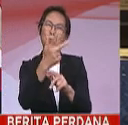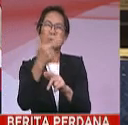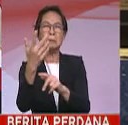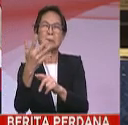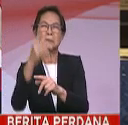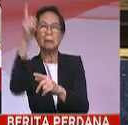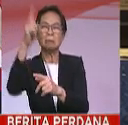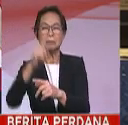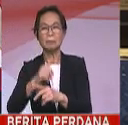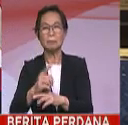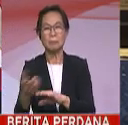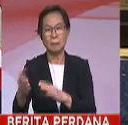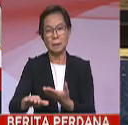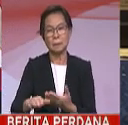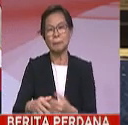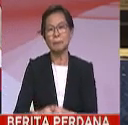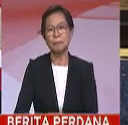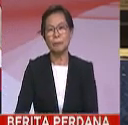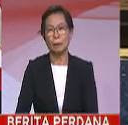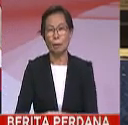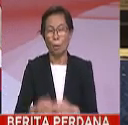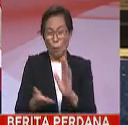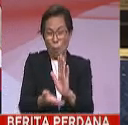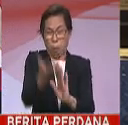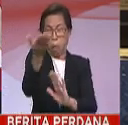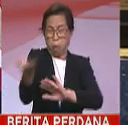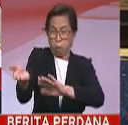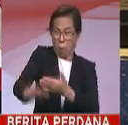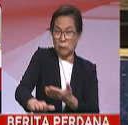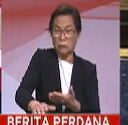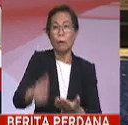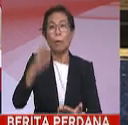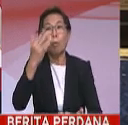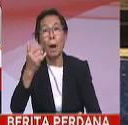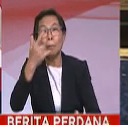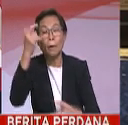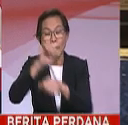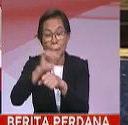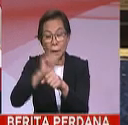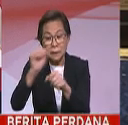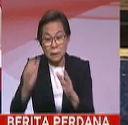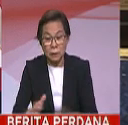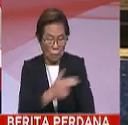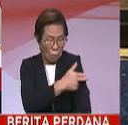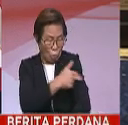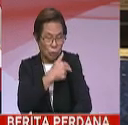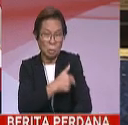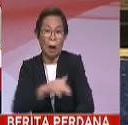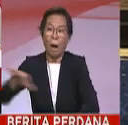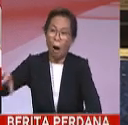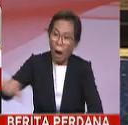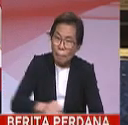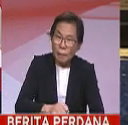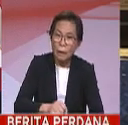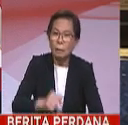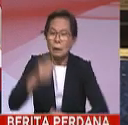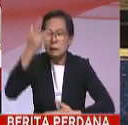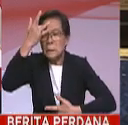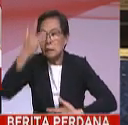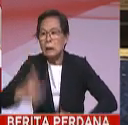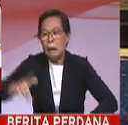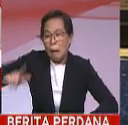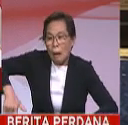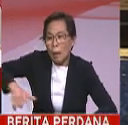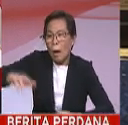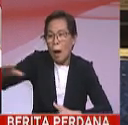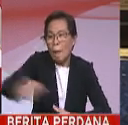Pertambahan kes harian yang tinggi ini menyebabkan kelewatan petugas kesihatan untuk mengambil para pesakit